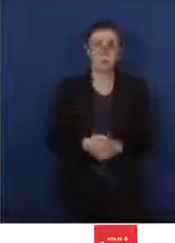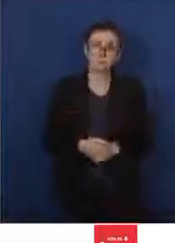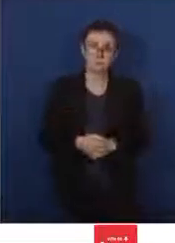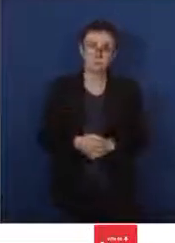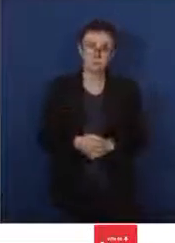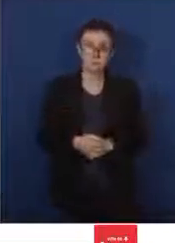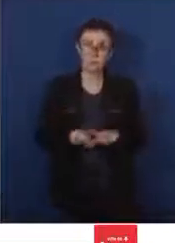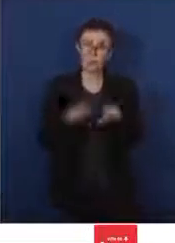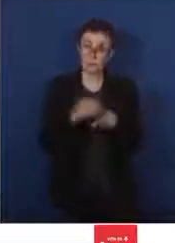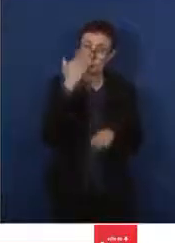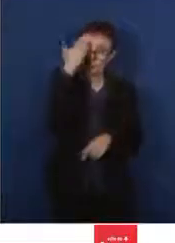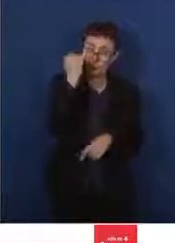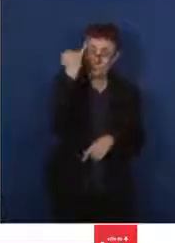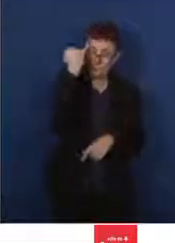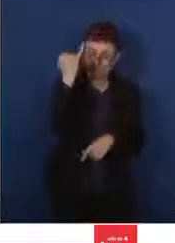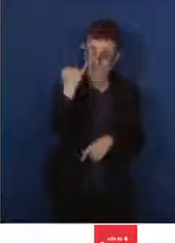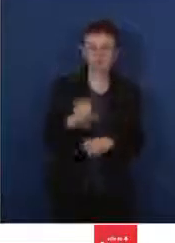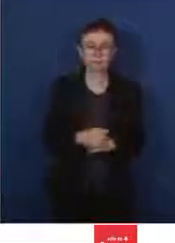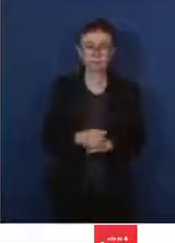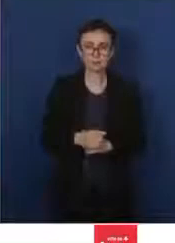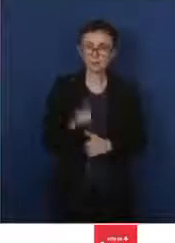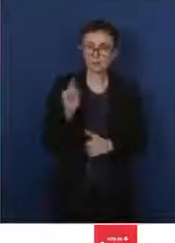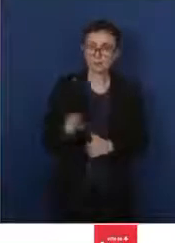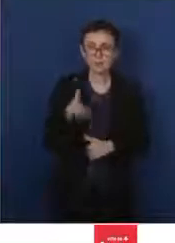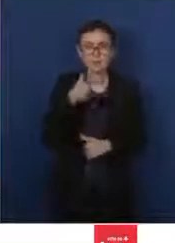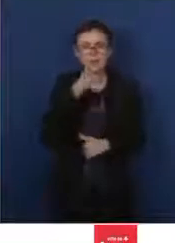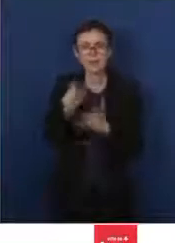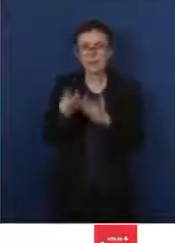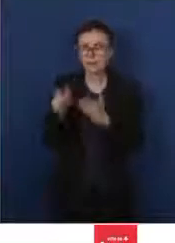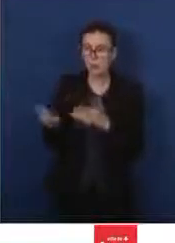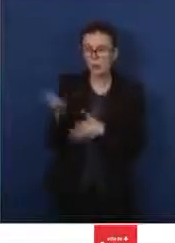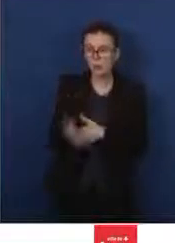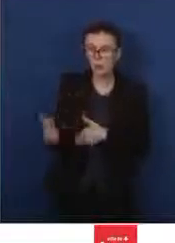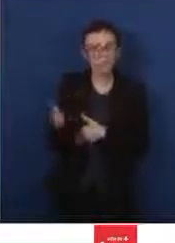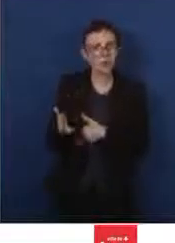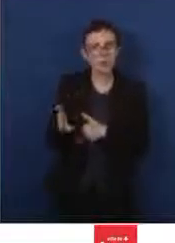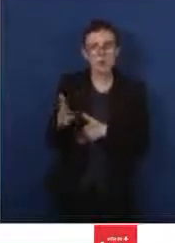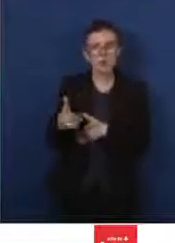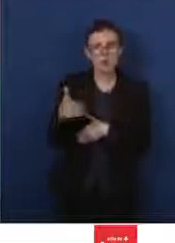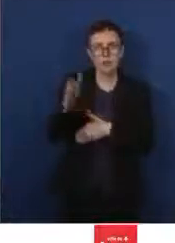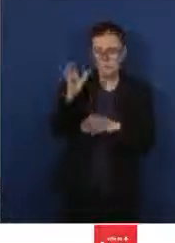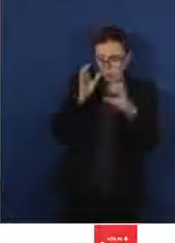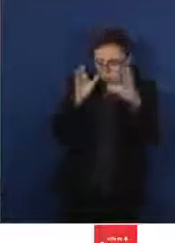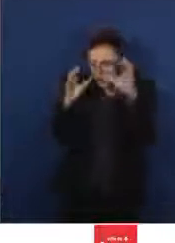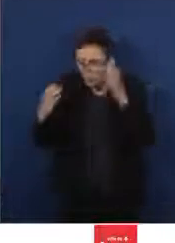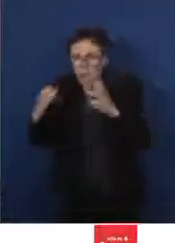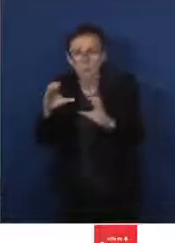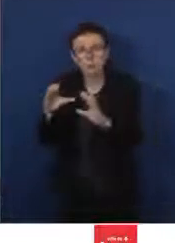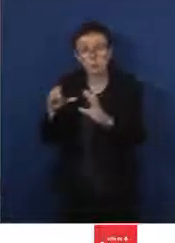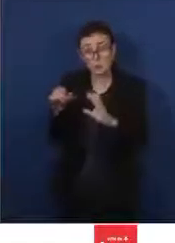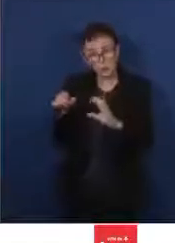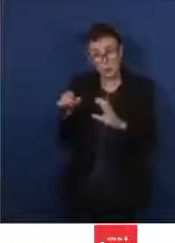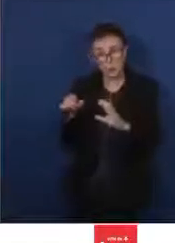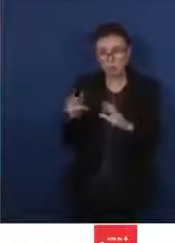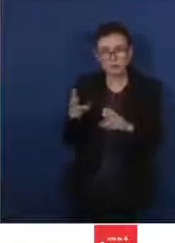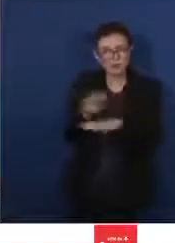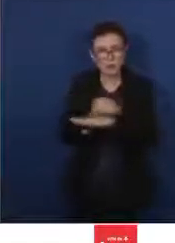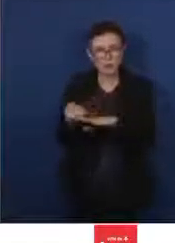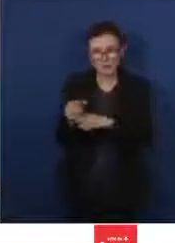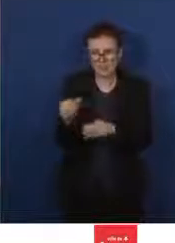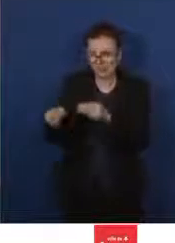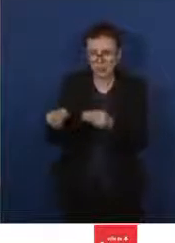les établissements de nuit lillois, qui doivent être aidés à assurer la sécurité de leur clientèle et